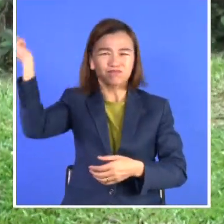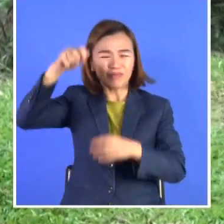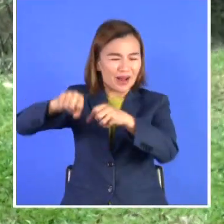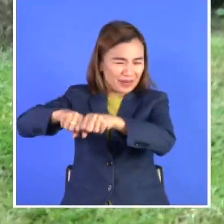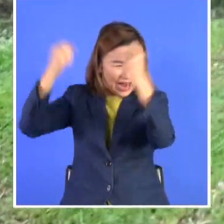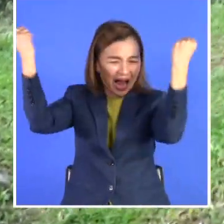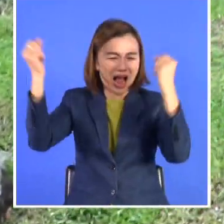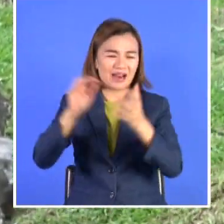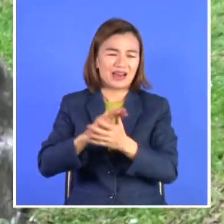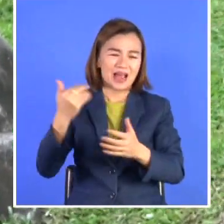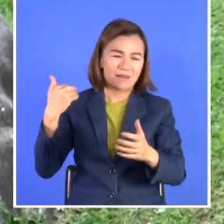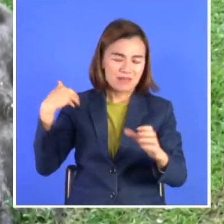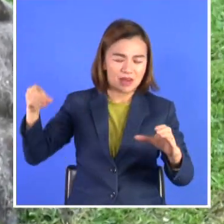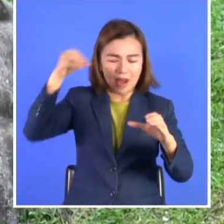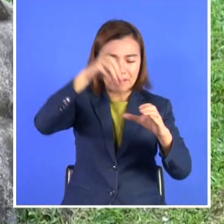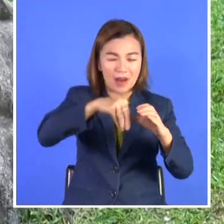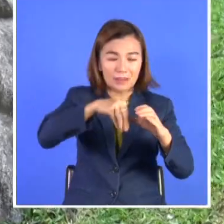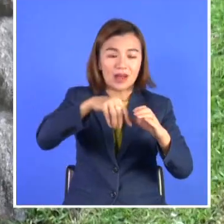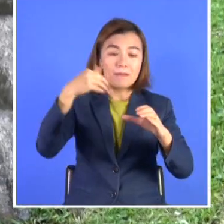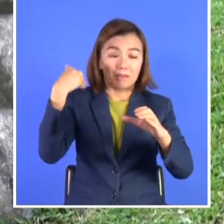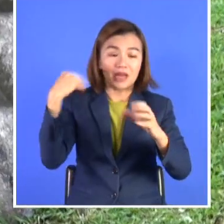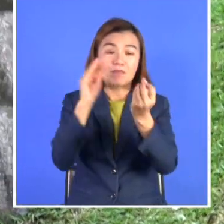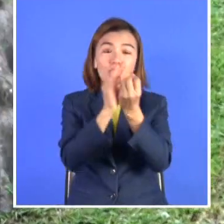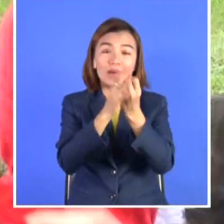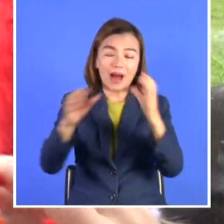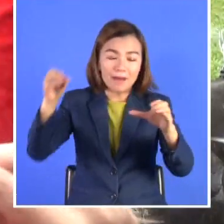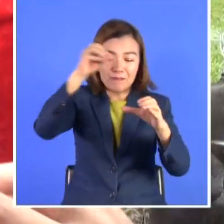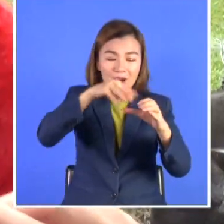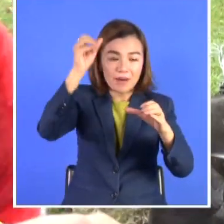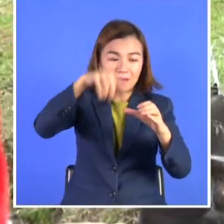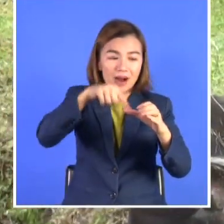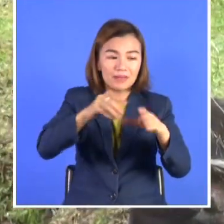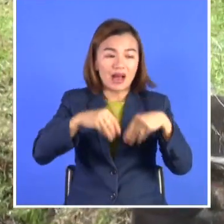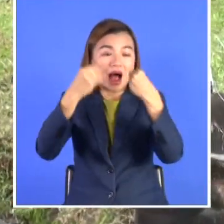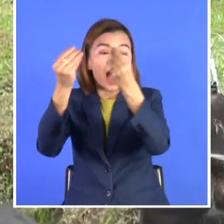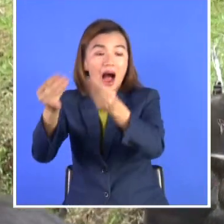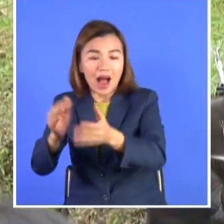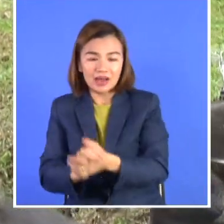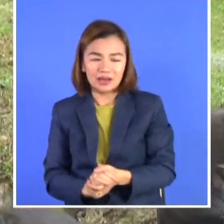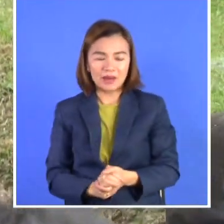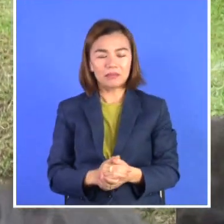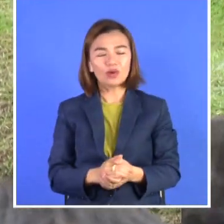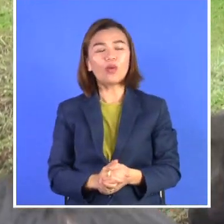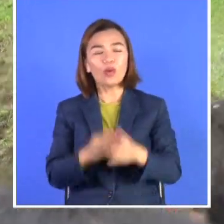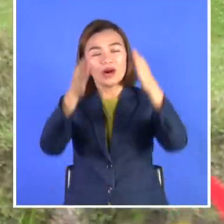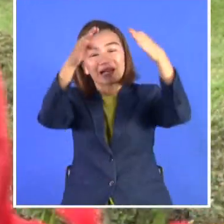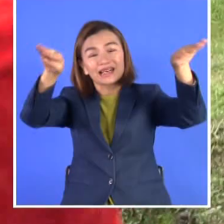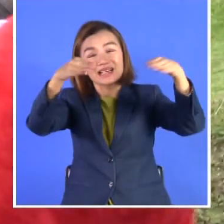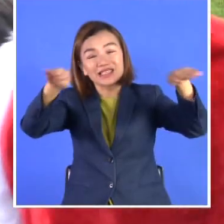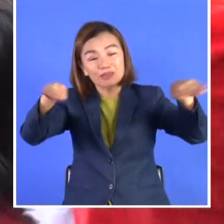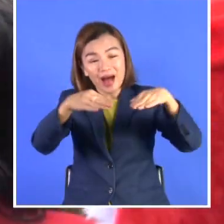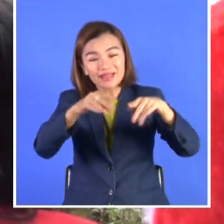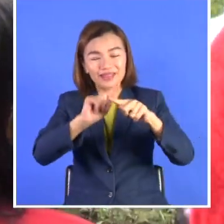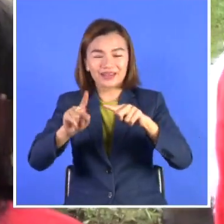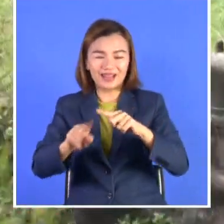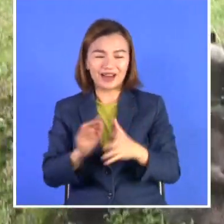นั้นมีแก้วมังกรมีผลไม้คือจริงๆเขาก็หวังว่าจะให้จอนเนี่ยนะคะแบบมีบรรยากาศอะร่วมกับนักท่องเที่ยวกับทาง